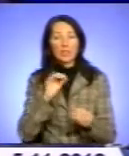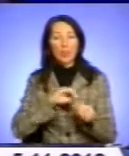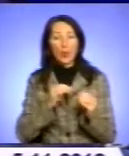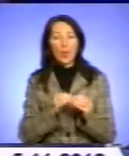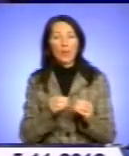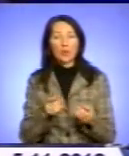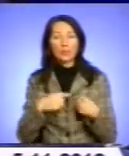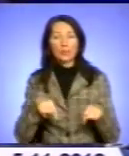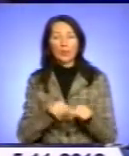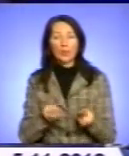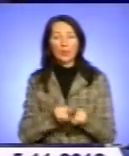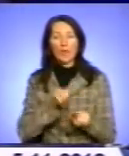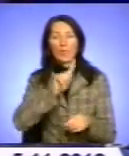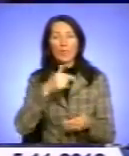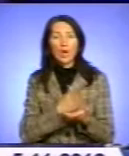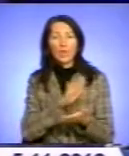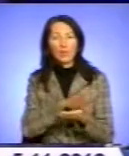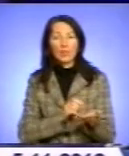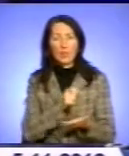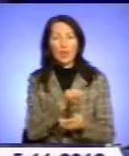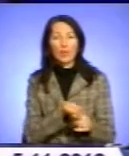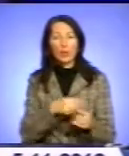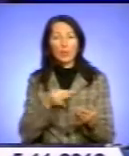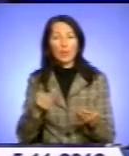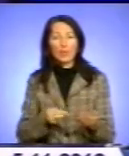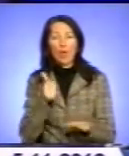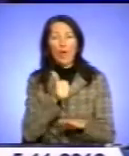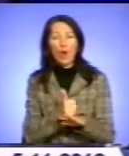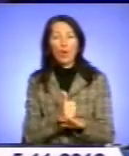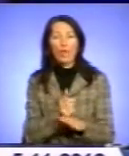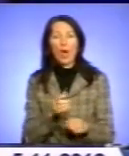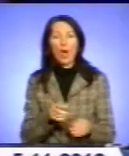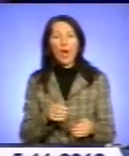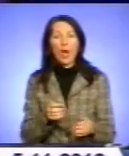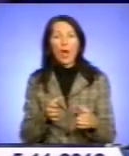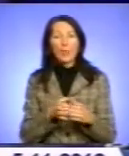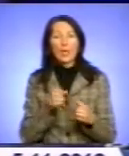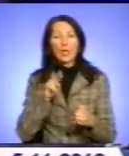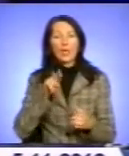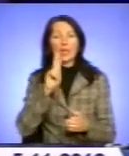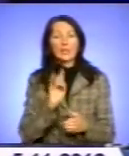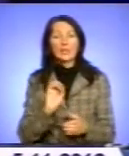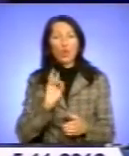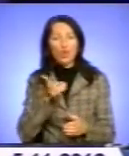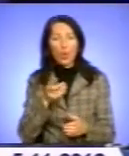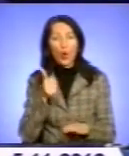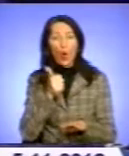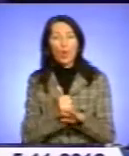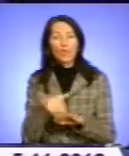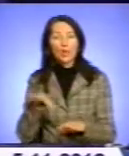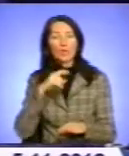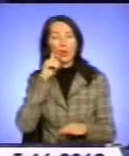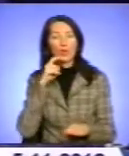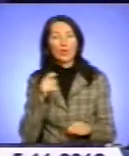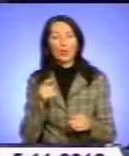Така вимога міститься у заяві, яку підписали голова Ради об'єднаної опозиції «Батьківщина» Арсеній Яценюк, голова Всеукраїнського об'єднання «Свобода»